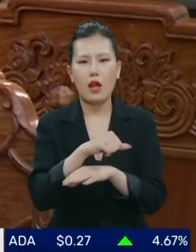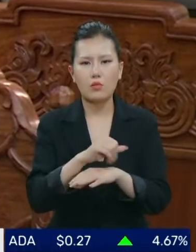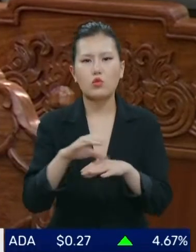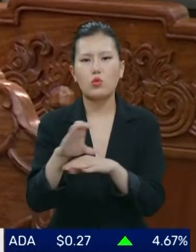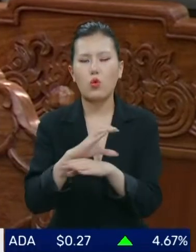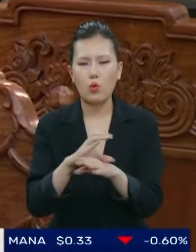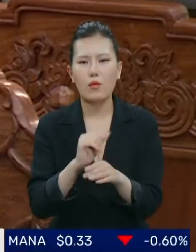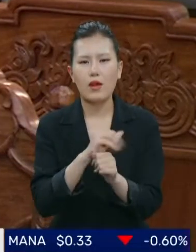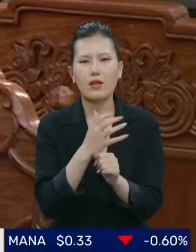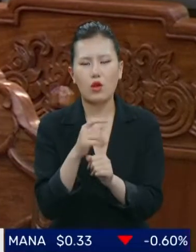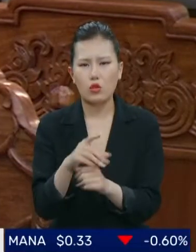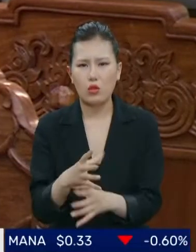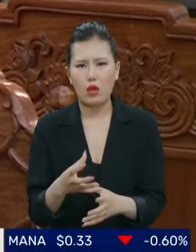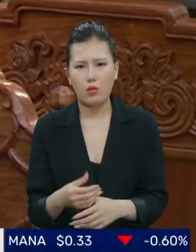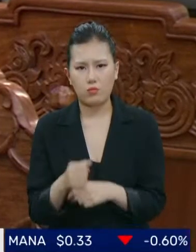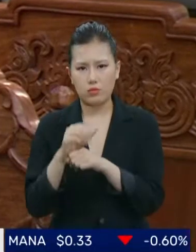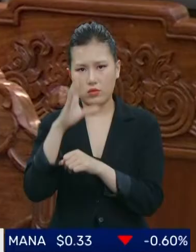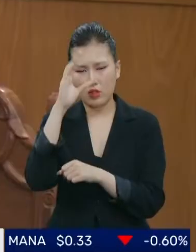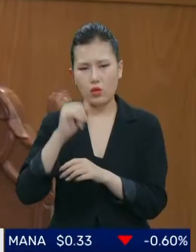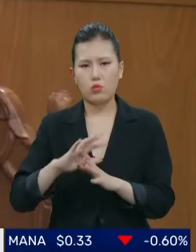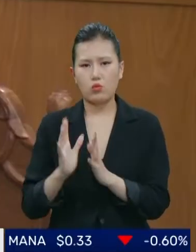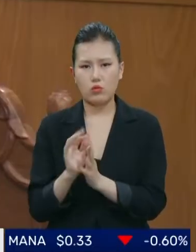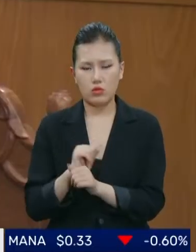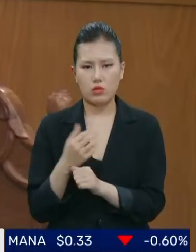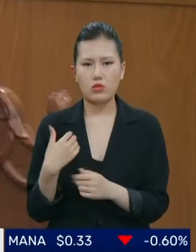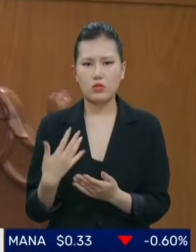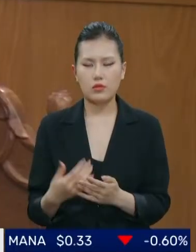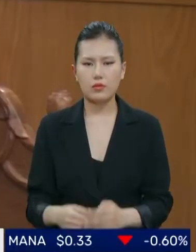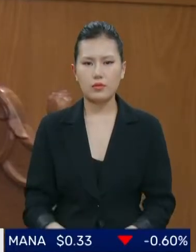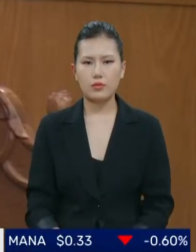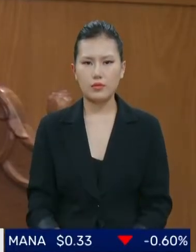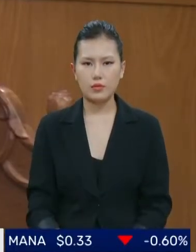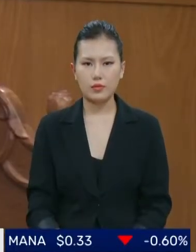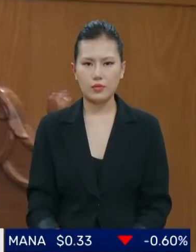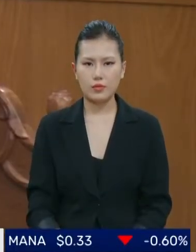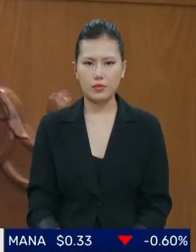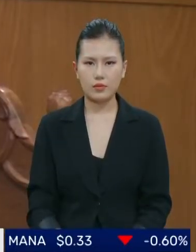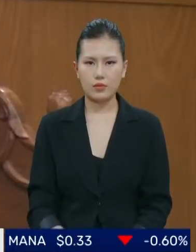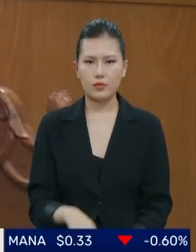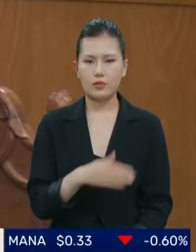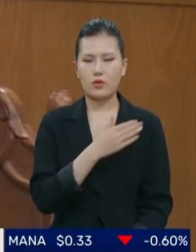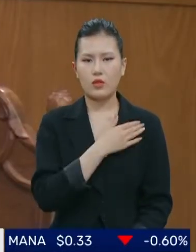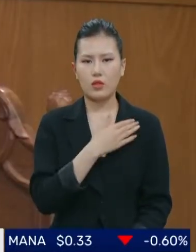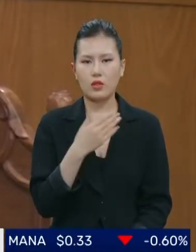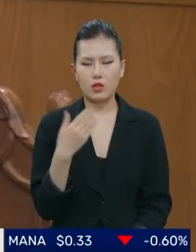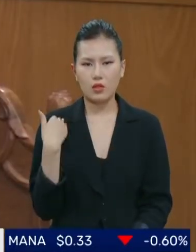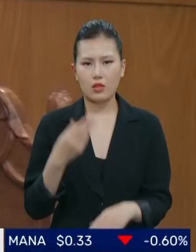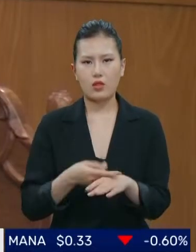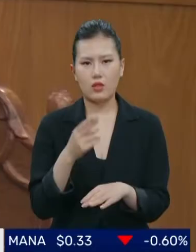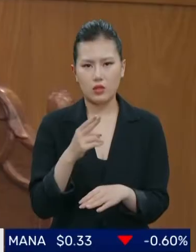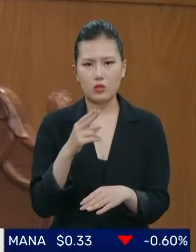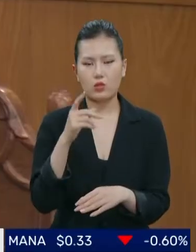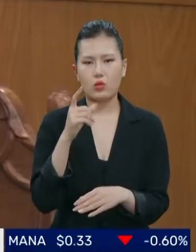хамардаг болчлаа шүү. Бүх томилгоо чинь. Ерөөсөө томилгоо ажхуй ажил хоёртойгоо зууралтай гэдэг энэ загвар